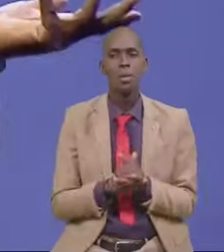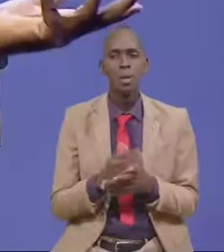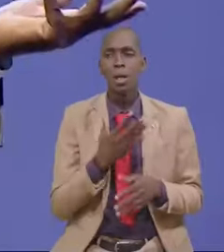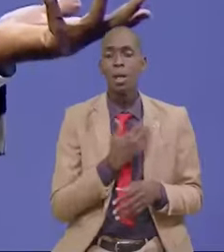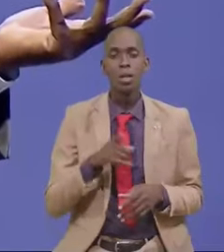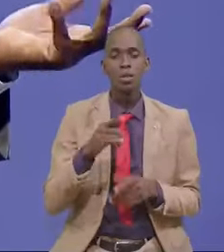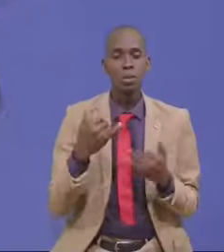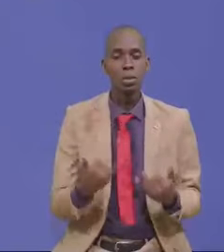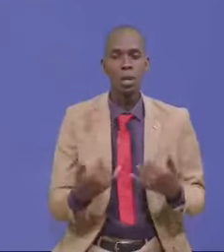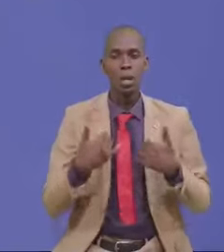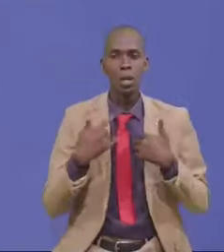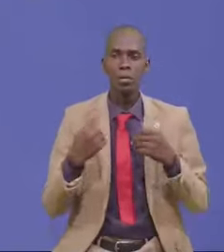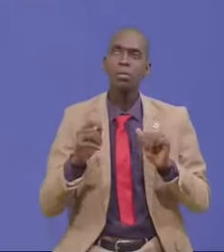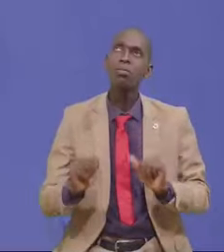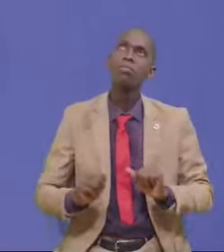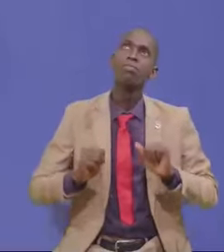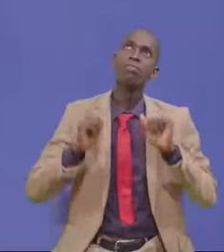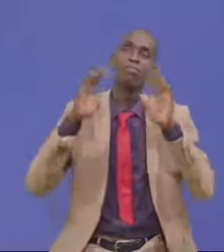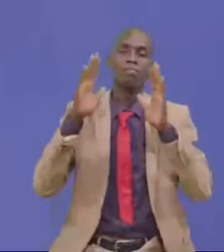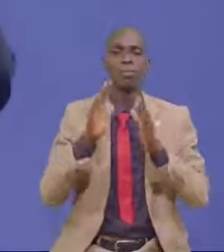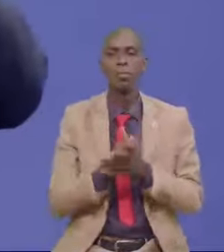pour avoir la dévotion.